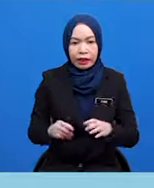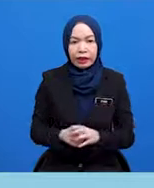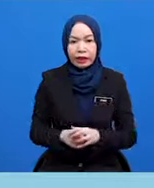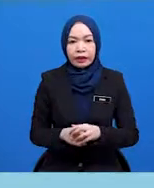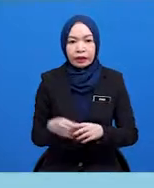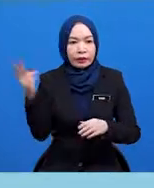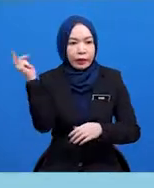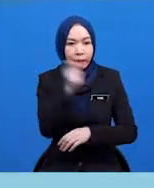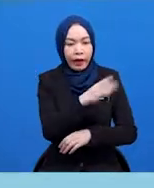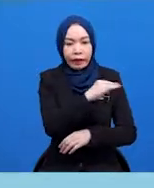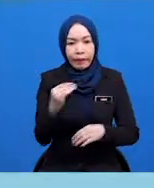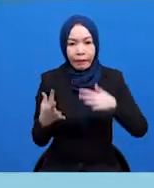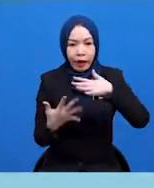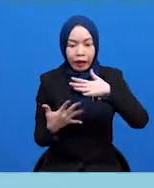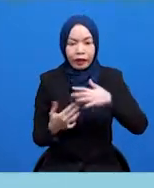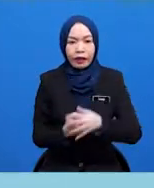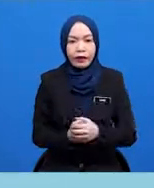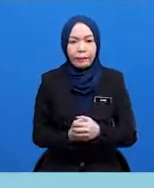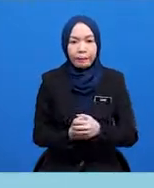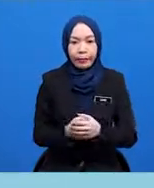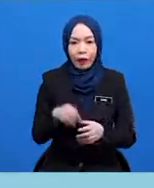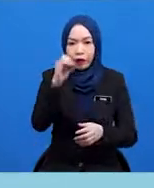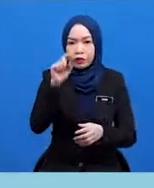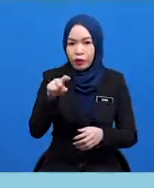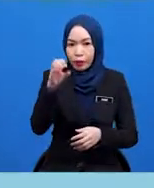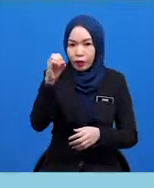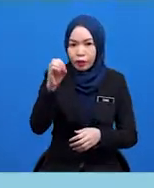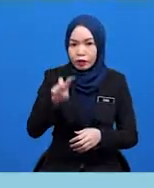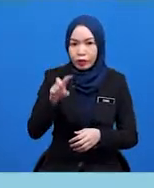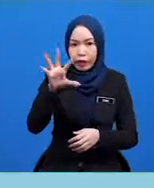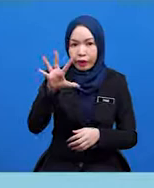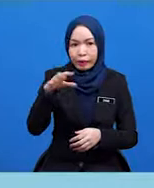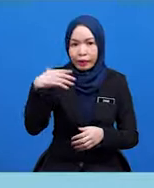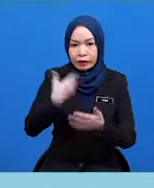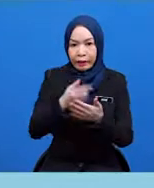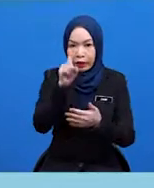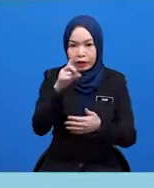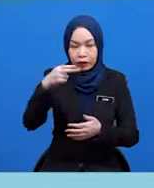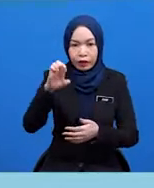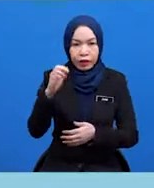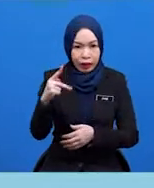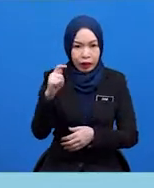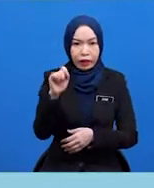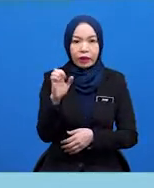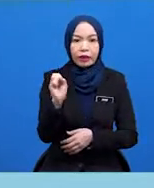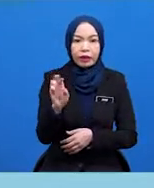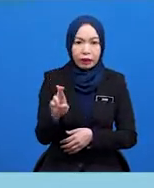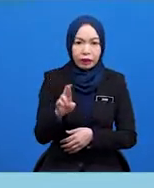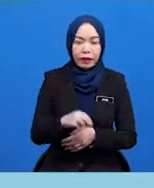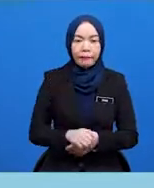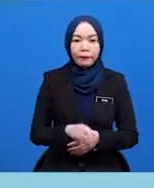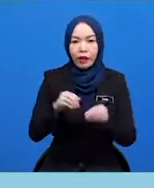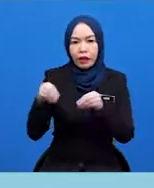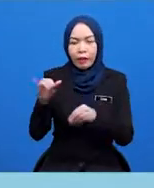hutan dengan keluasan sekitar 0.5 hingga 1 hektar. Tanaman yang ditanam ialah padi huma, ubi